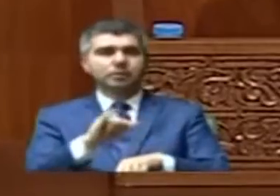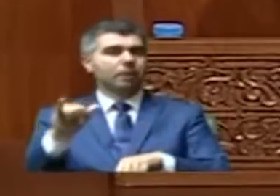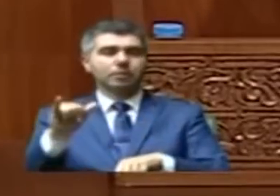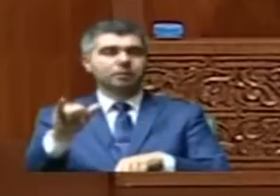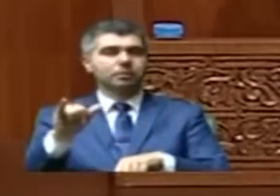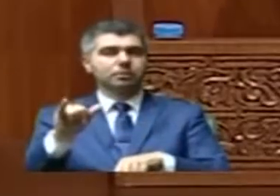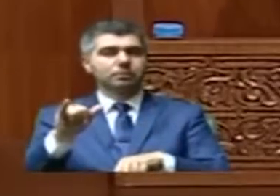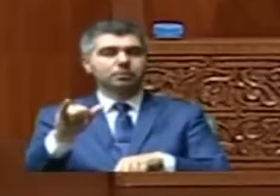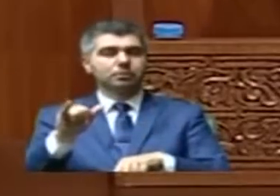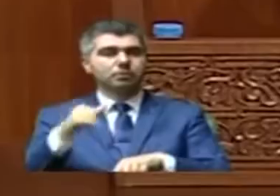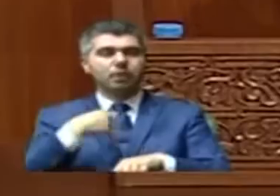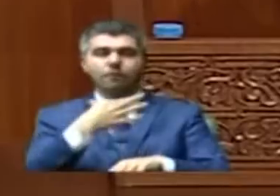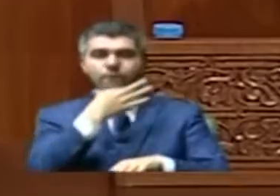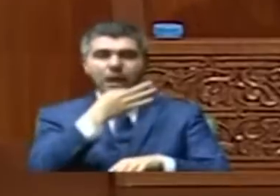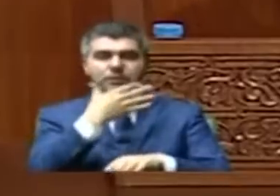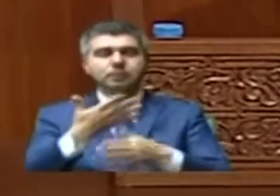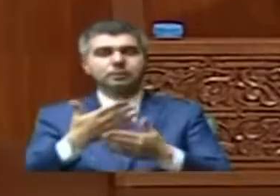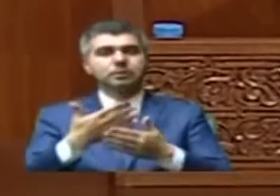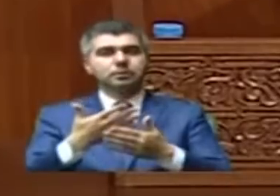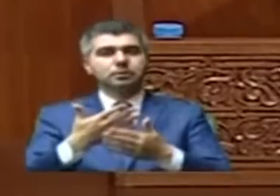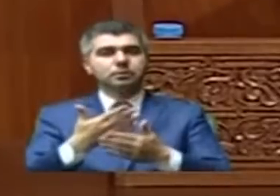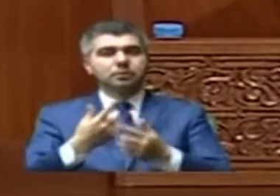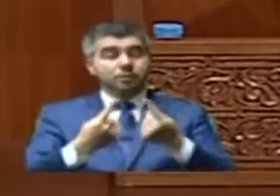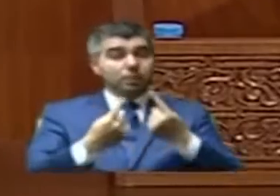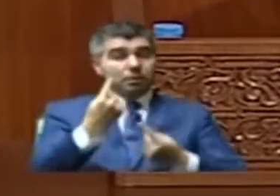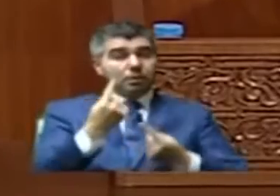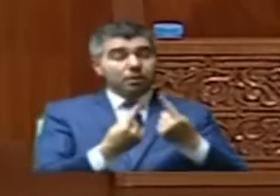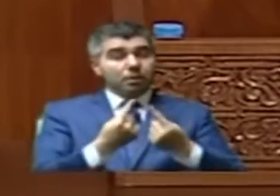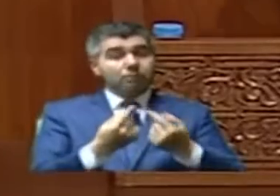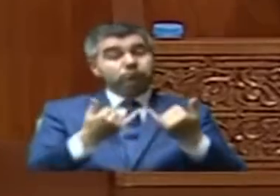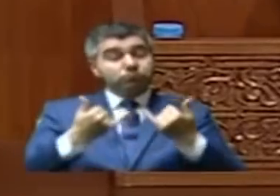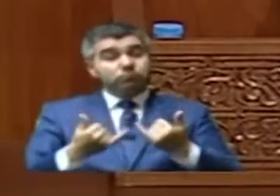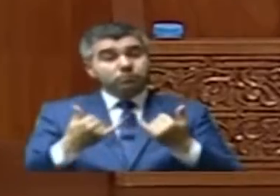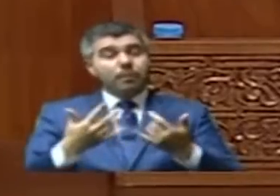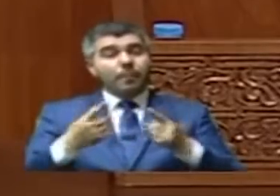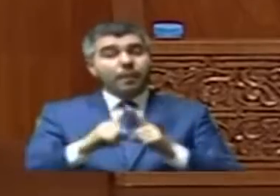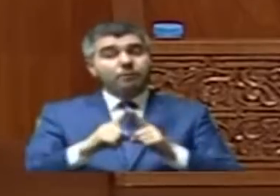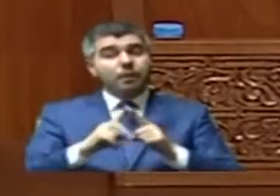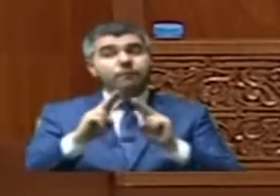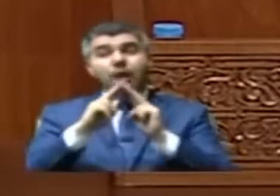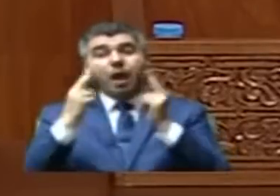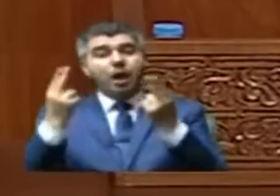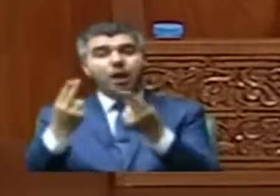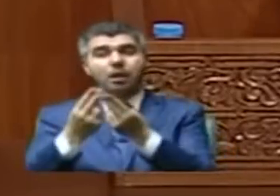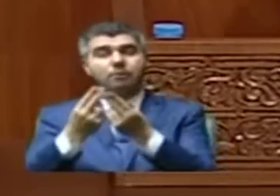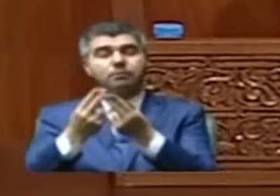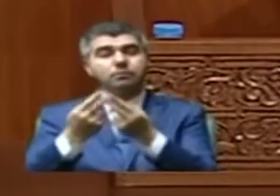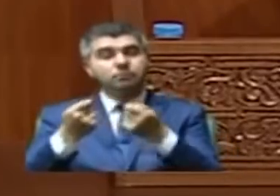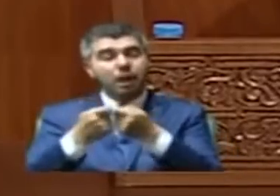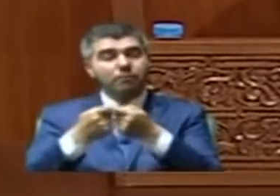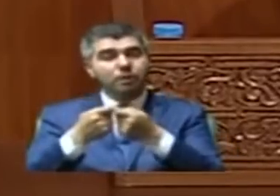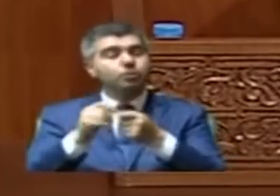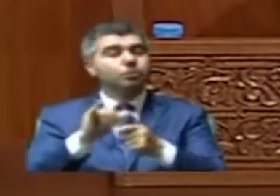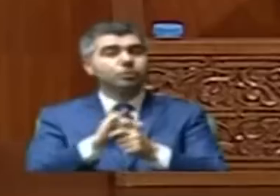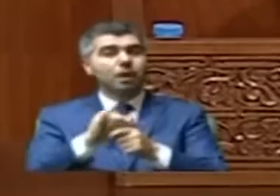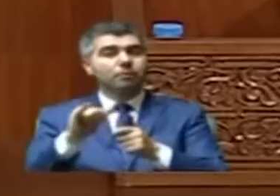نهائيا هناك سهولة إلى حد أنه الآن ربما نحن من الدول النادرة في العالم وربما القليلة